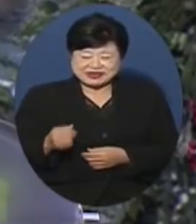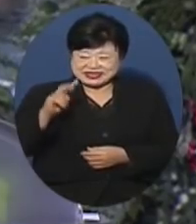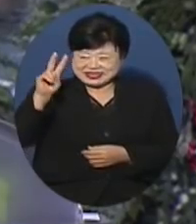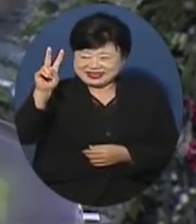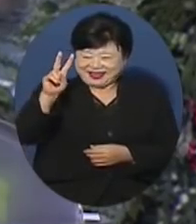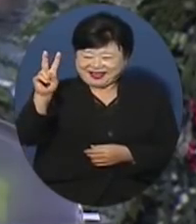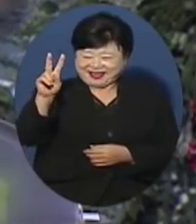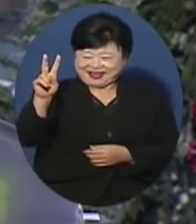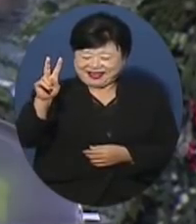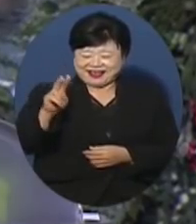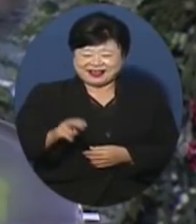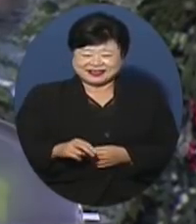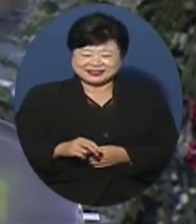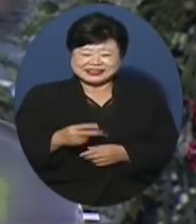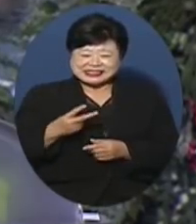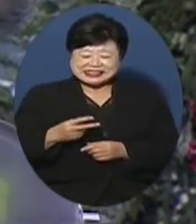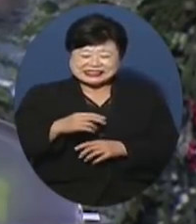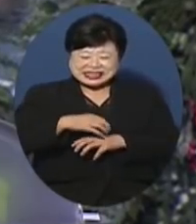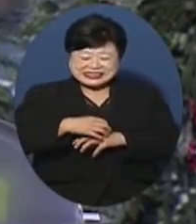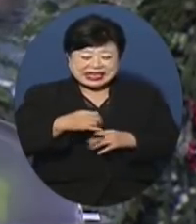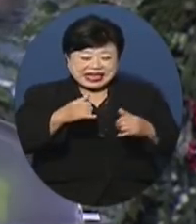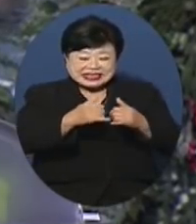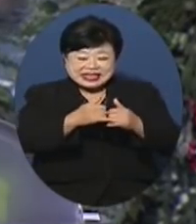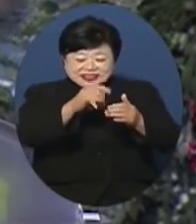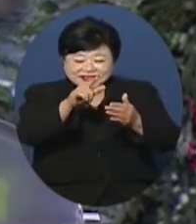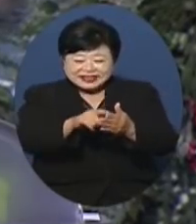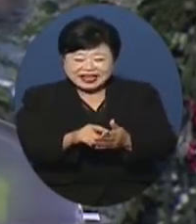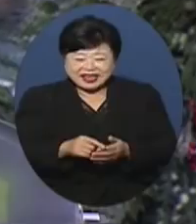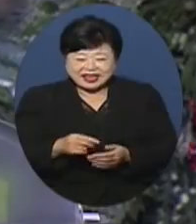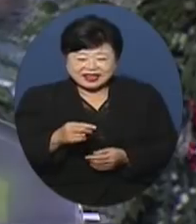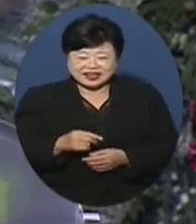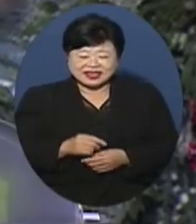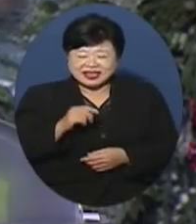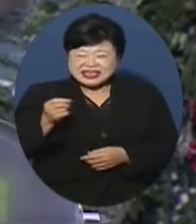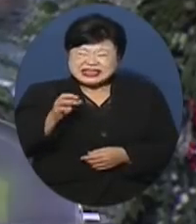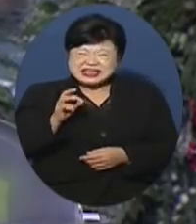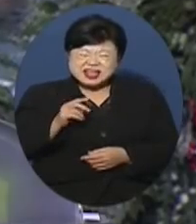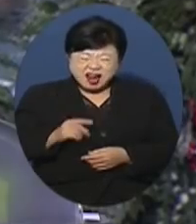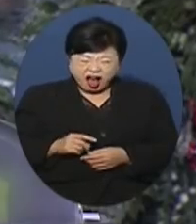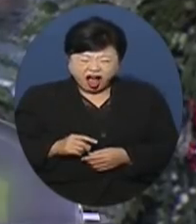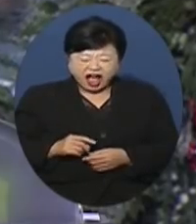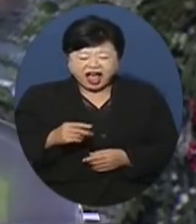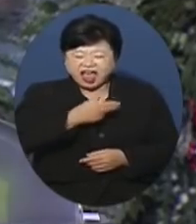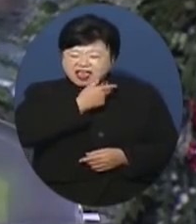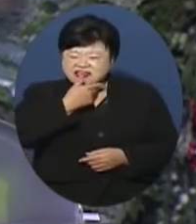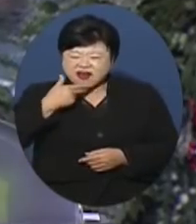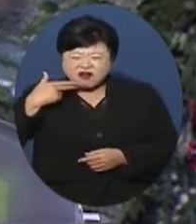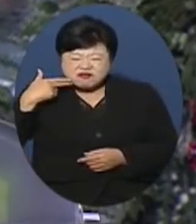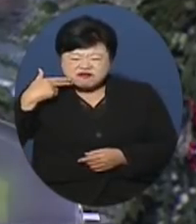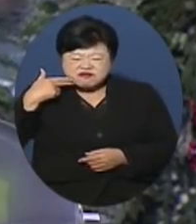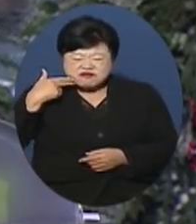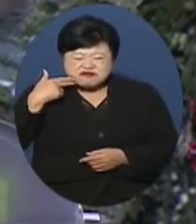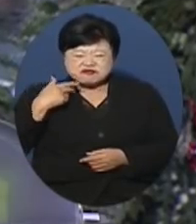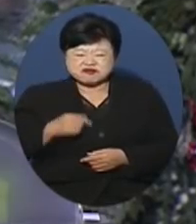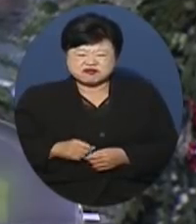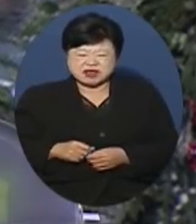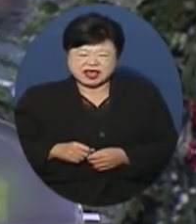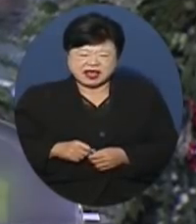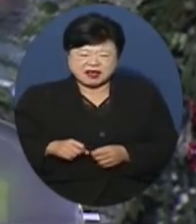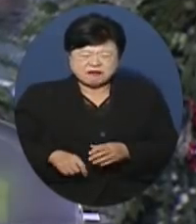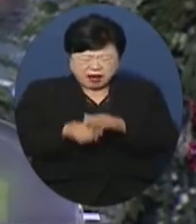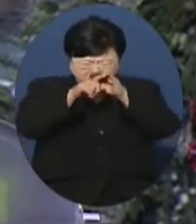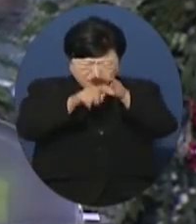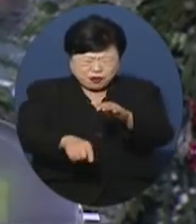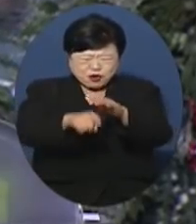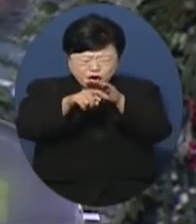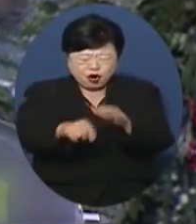처칠은 2차 세계대전 당시 히틀러가 영국 전역에 폭격을 퍼붓는 상황